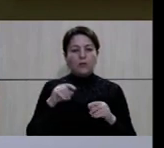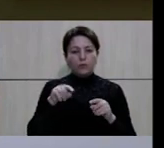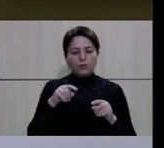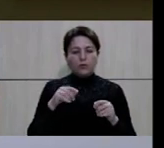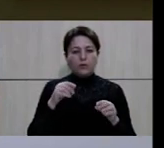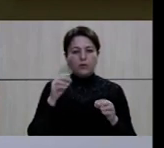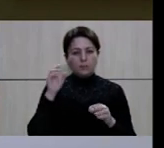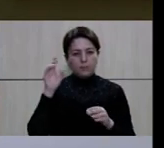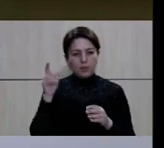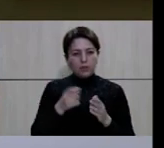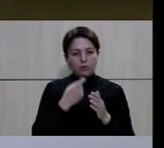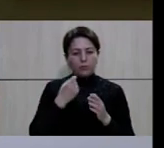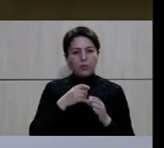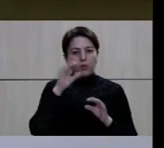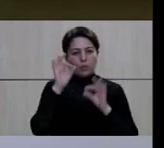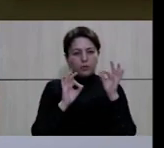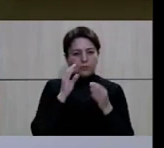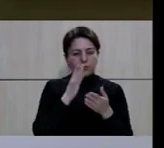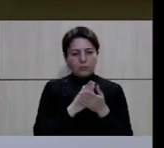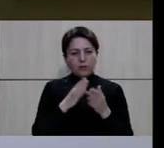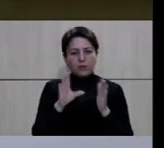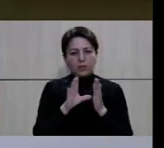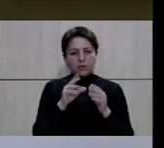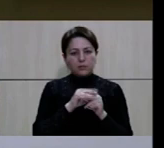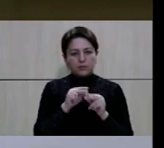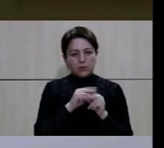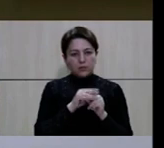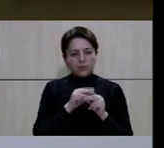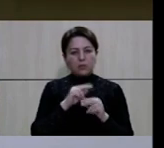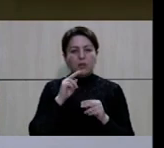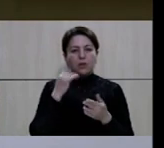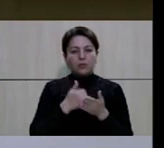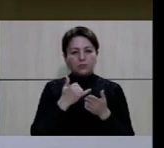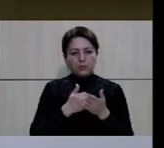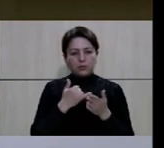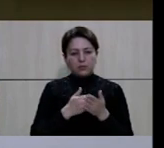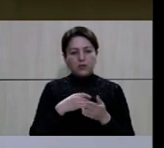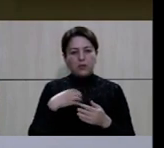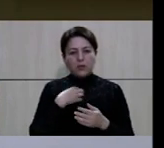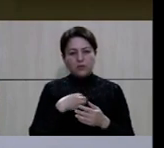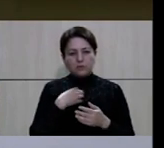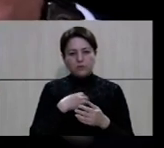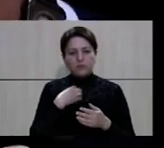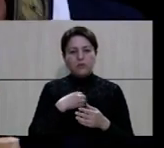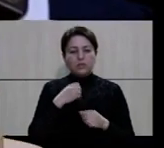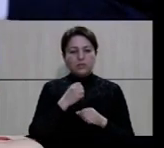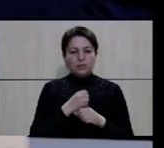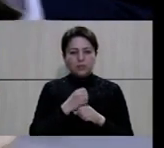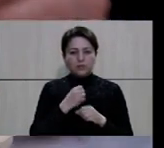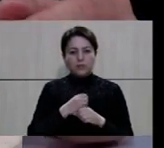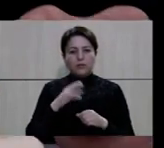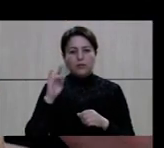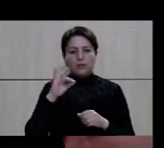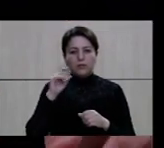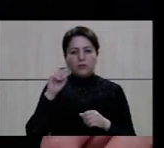chunki elektromontaj ishlarida kavsharlash jarayonida kavsharlashning asosiy ishchi qismida nixrom